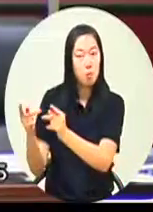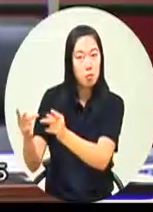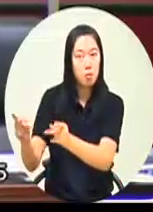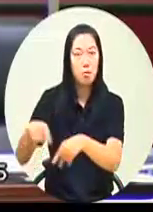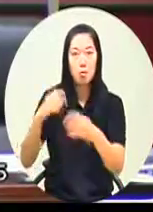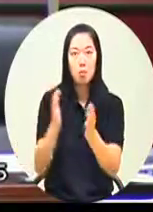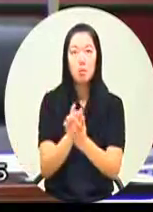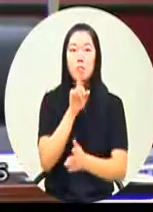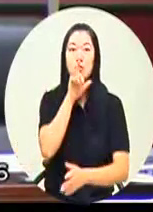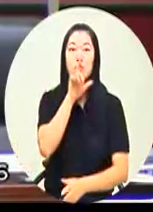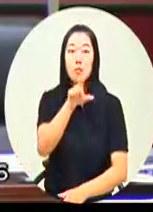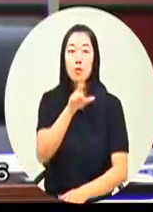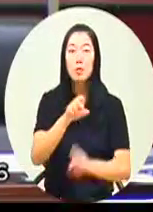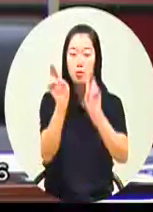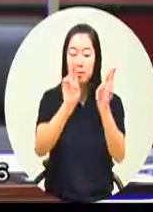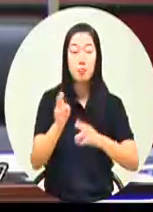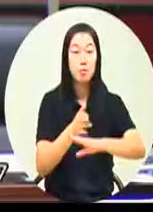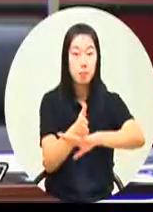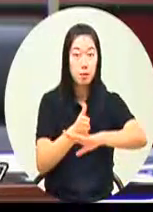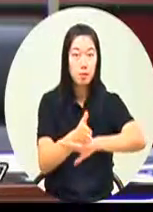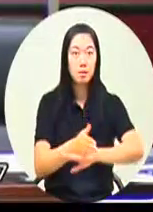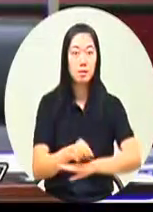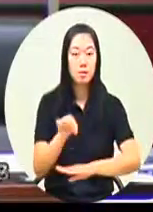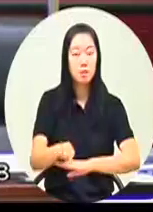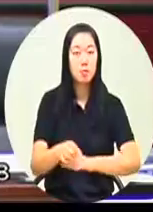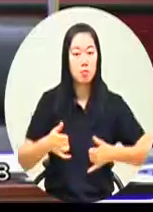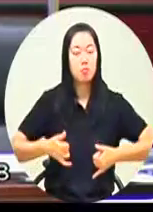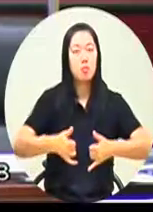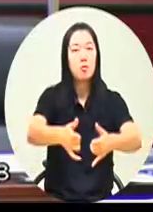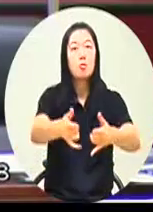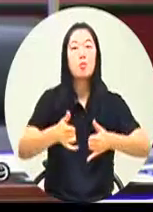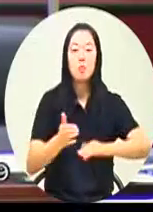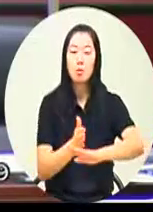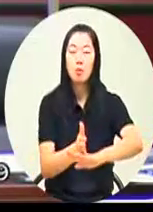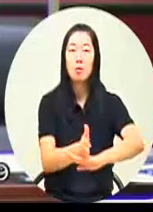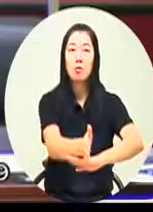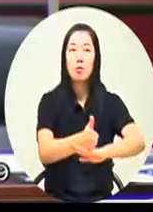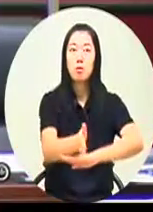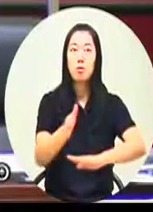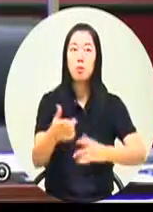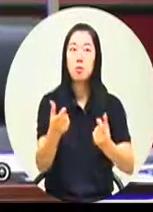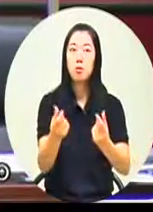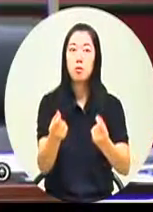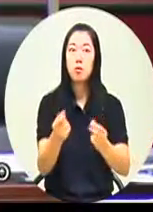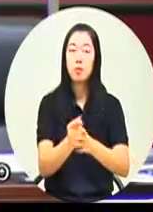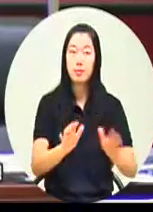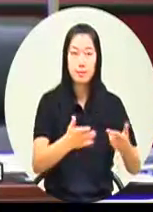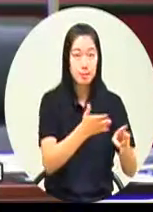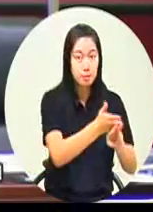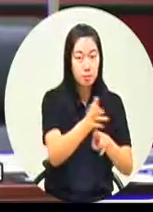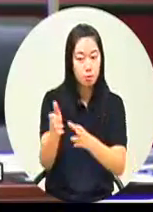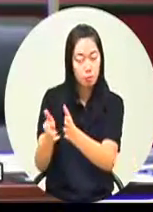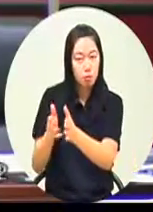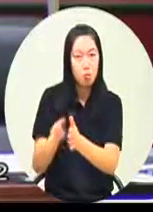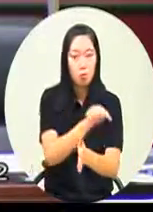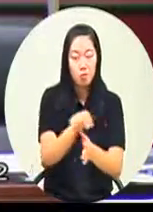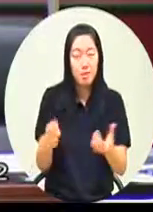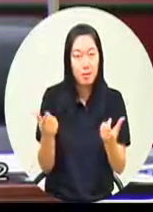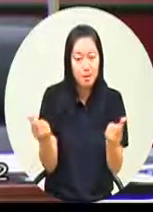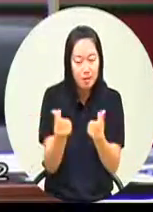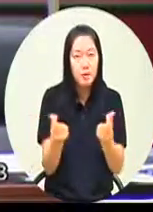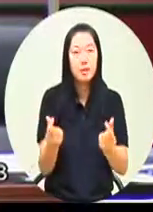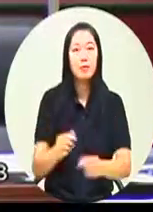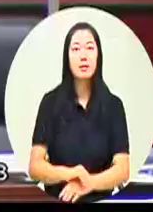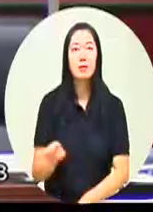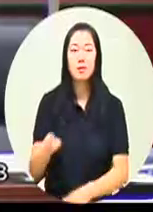电车，而在路面上跑，那轻轨跟火车一样都在路面上跑。明明你在路面上跑了，火车的交